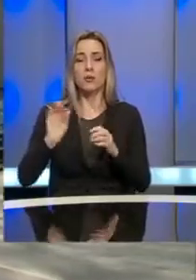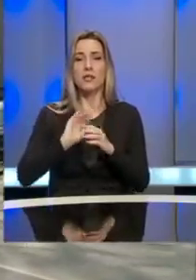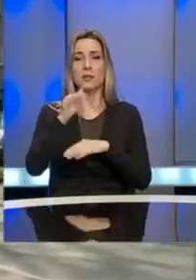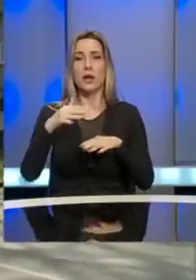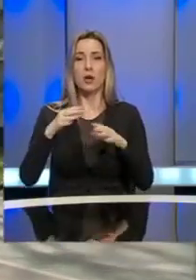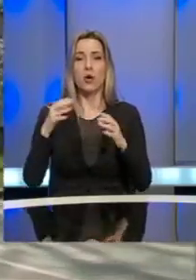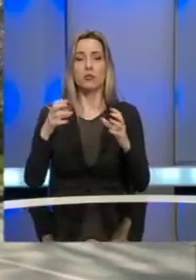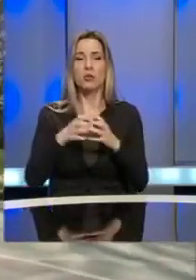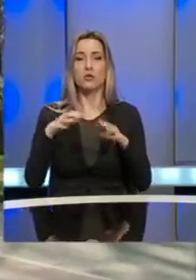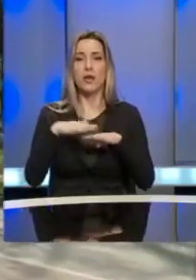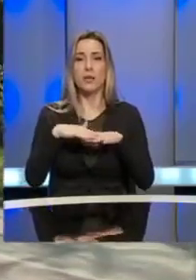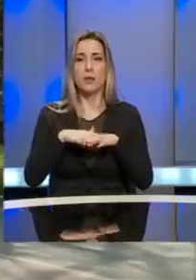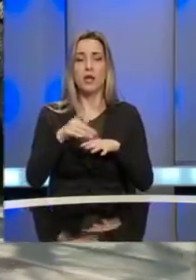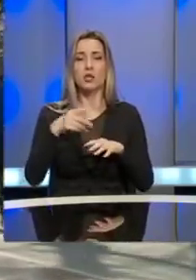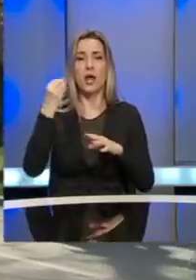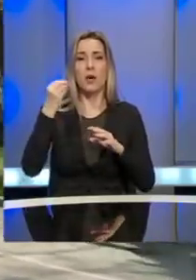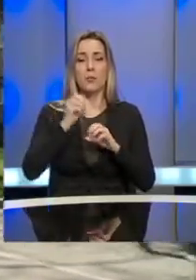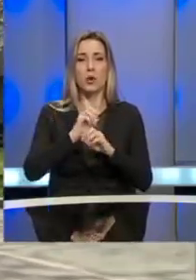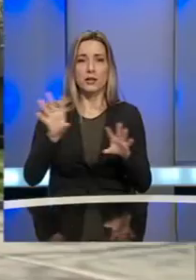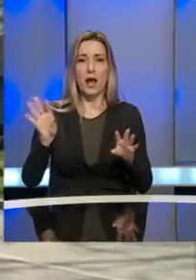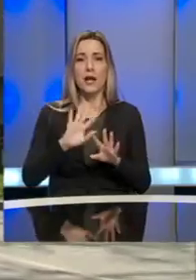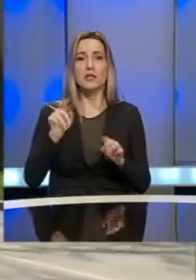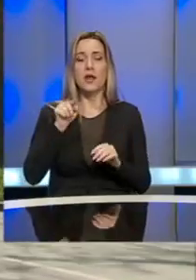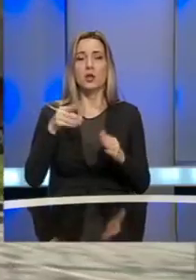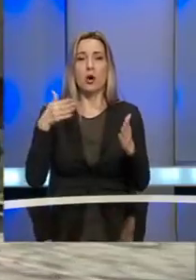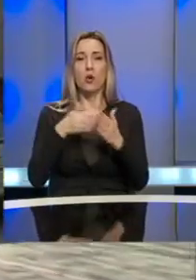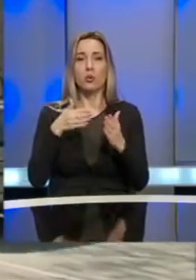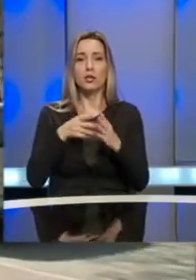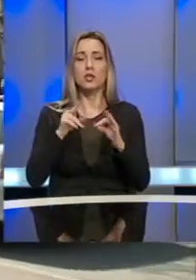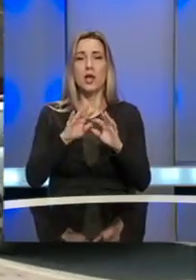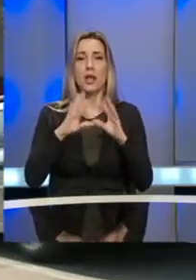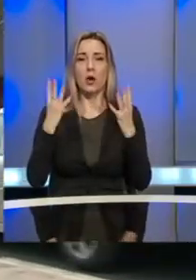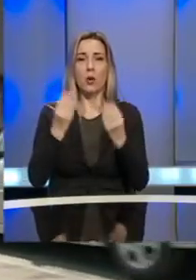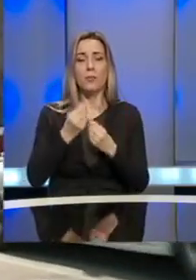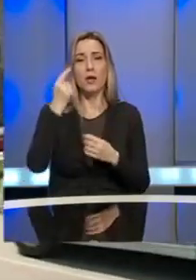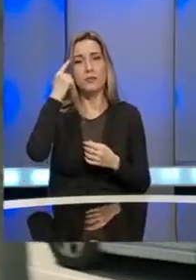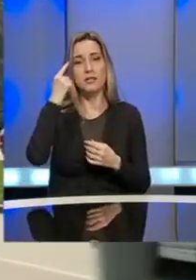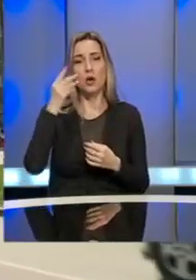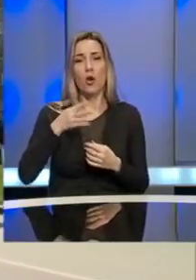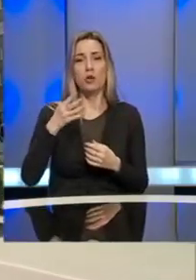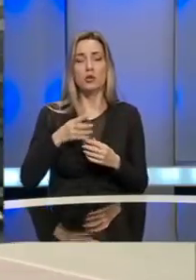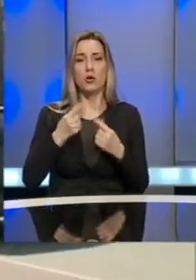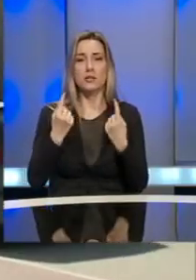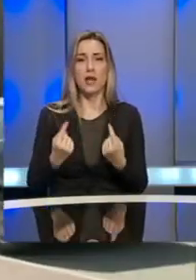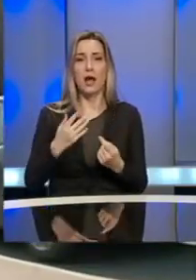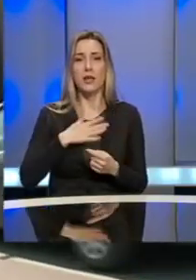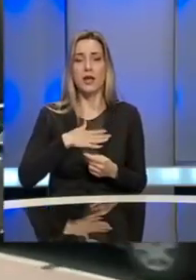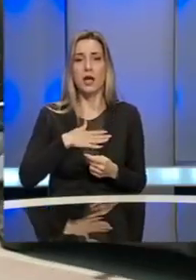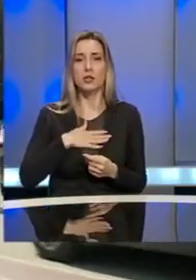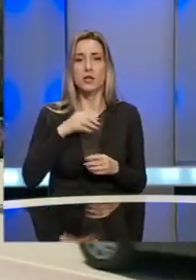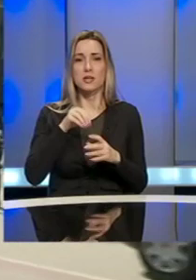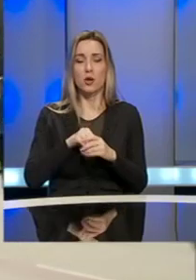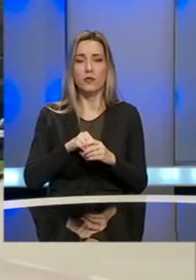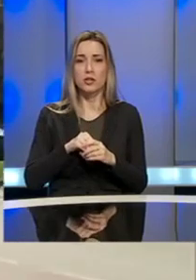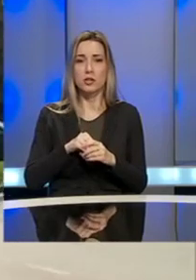društvenih mreža, portala ili tako dalje. Dakle, sve to utječe na kompletnu i psihološku stanje našeg